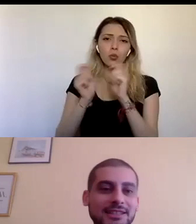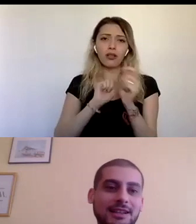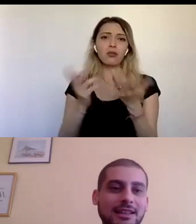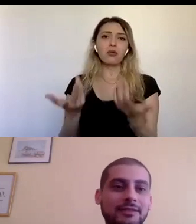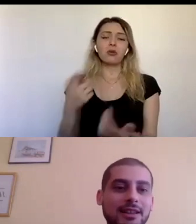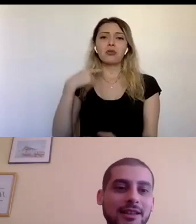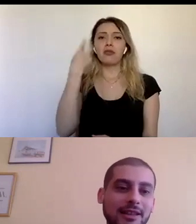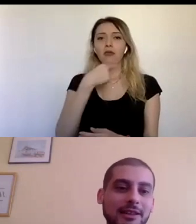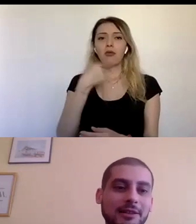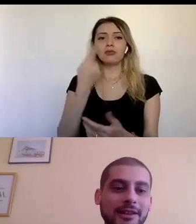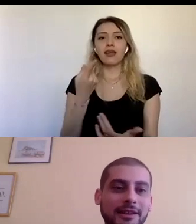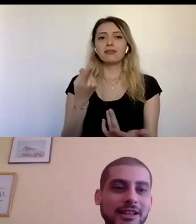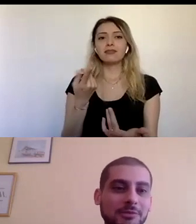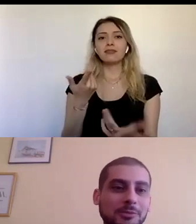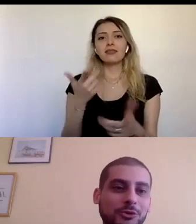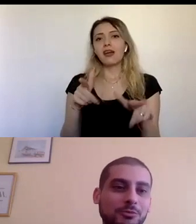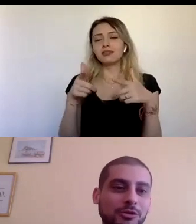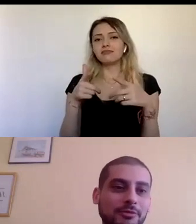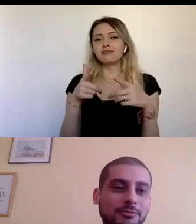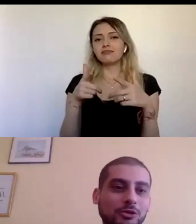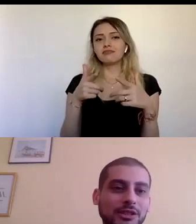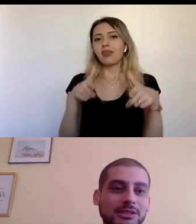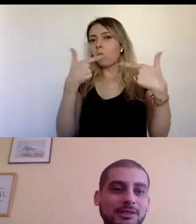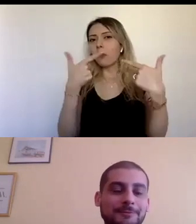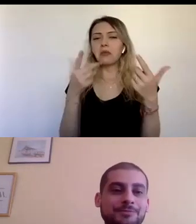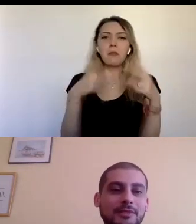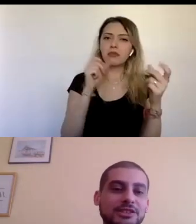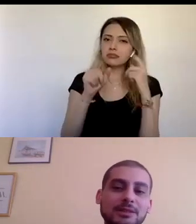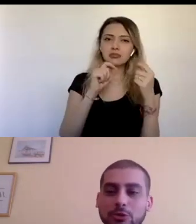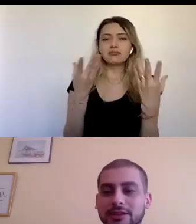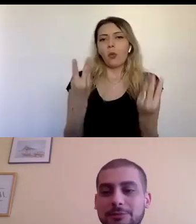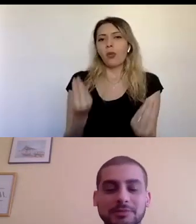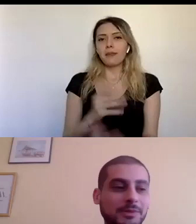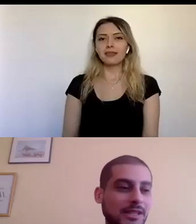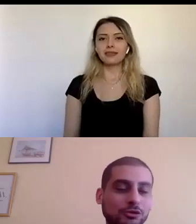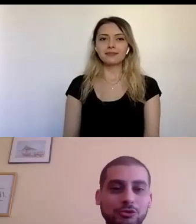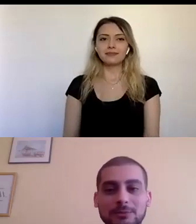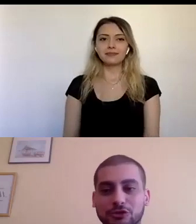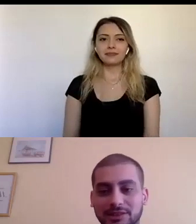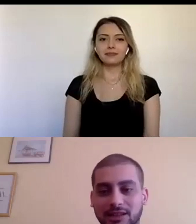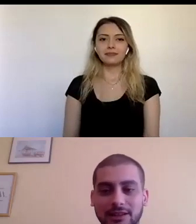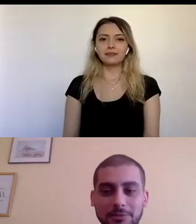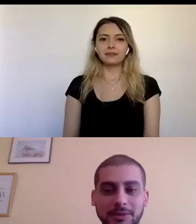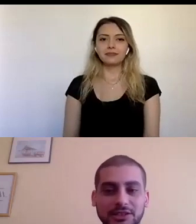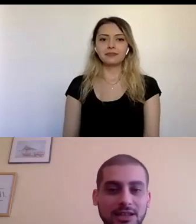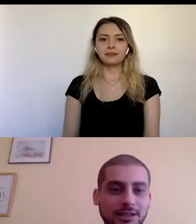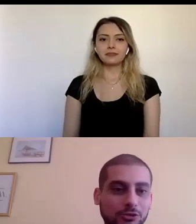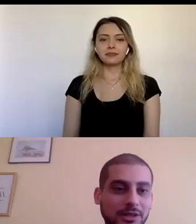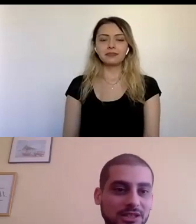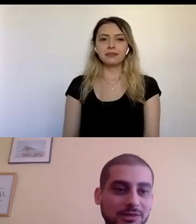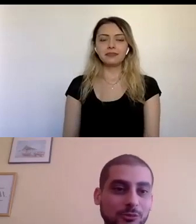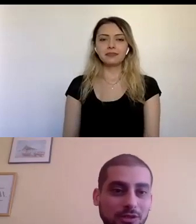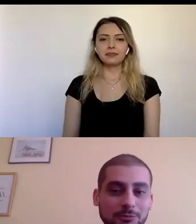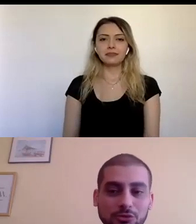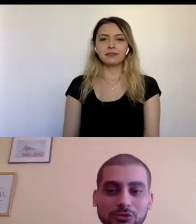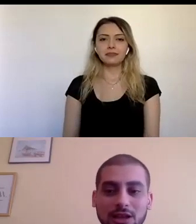bir dereceye kadar elimiz mahkum bir durum oluyor açıkçası. İşletim sistemi olarak hepimiz bir Linux kullanmıyoruz mesela. Hepimiz bir açık kaynak kodlu bir